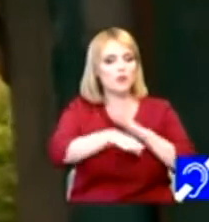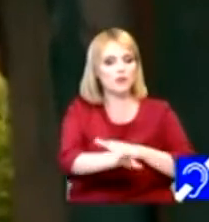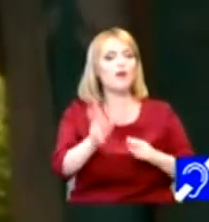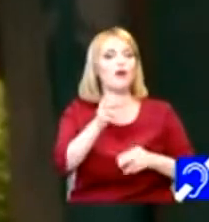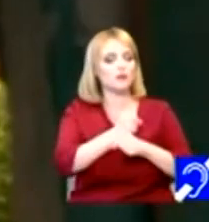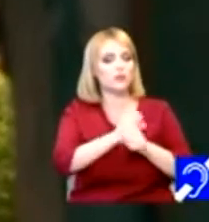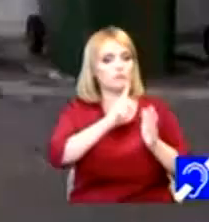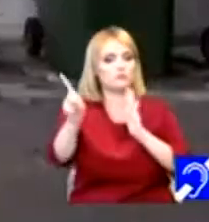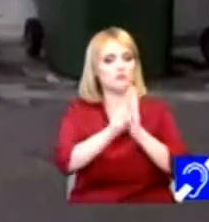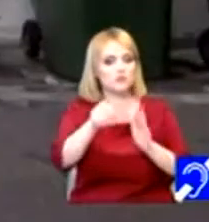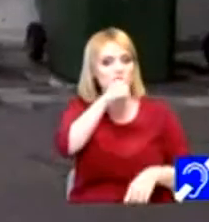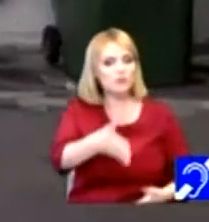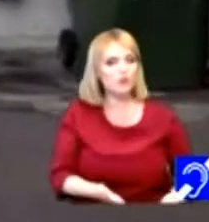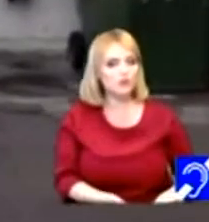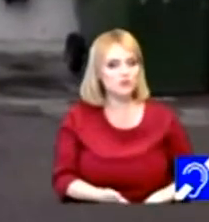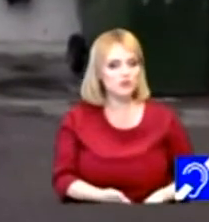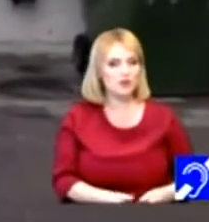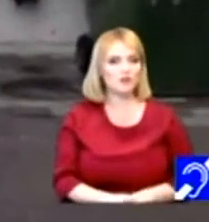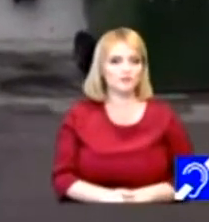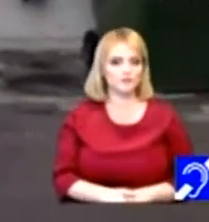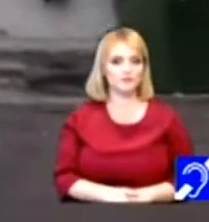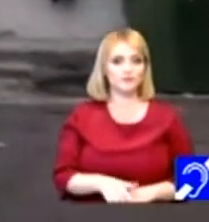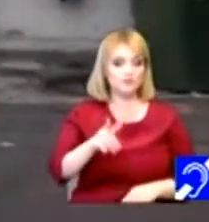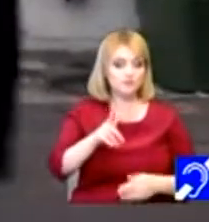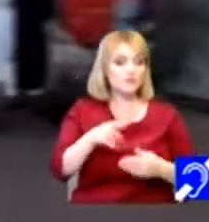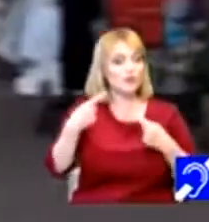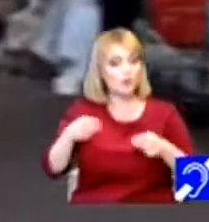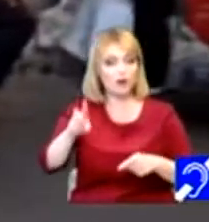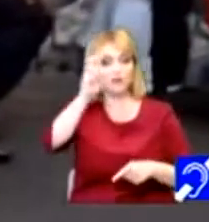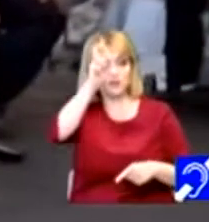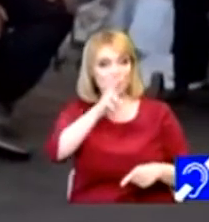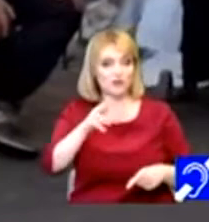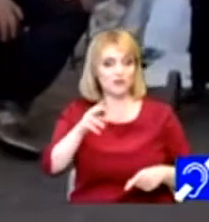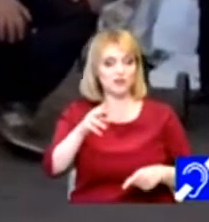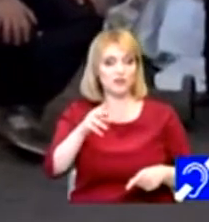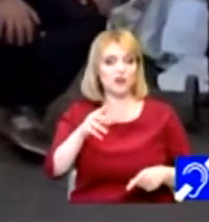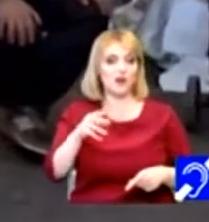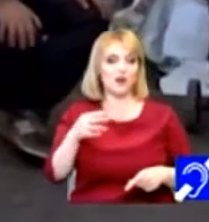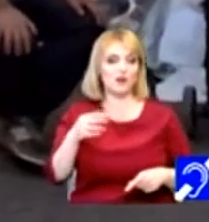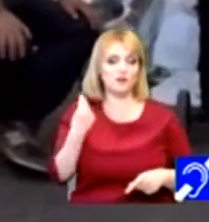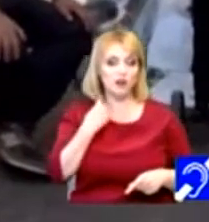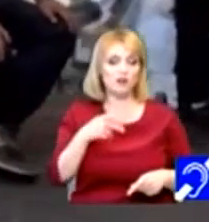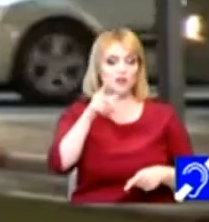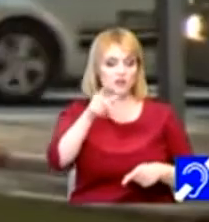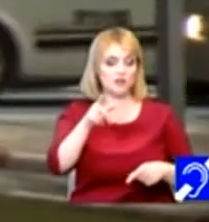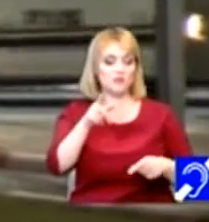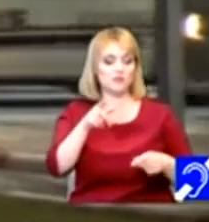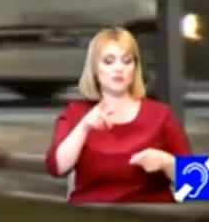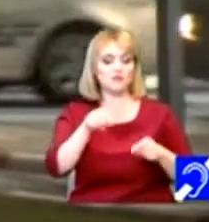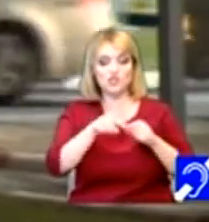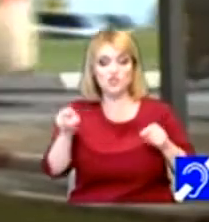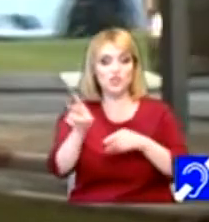Guvernul israelian a instituit restricții de circulație pe timpul nopții, de la 7 seara până a doua zi dimineață la 5, în zonele roșii, unde